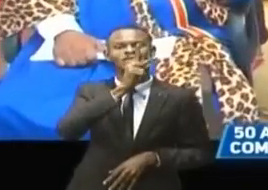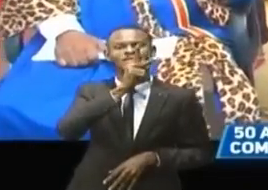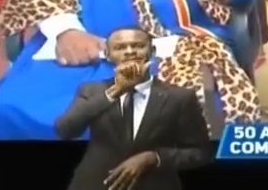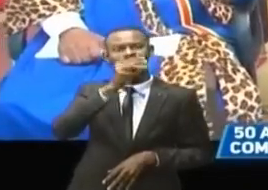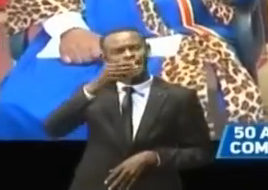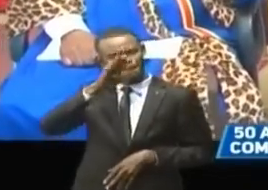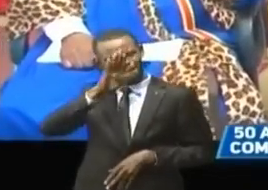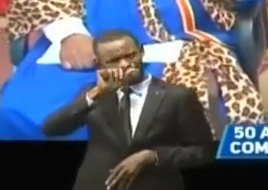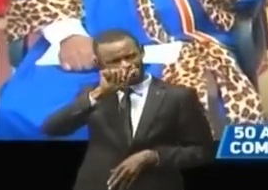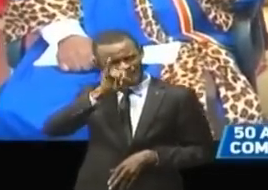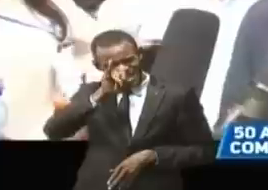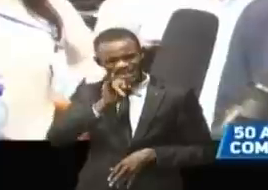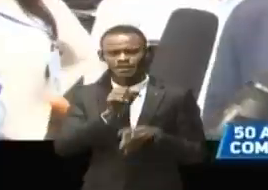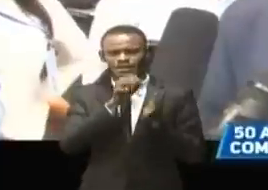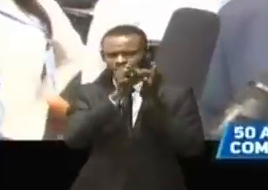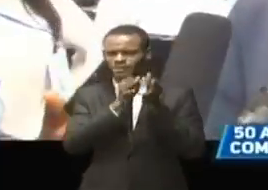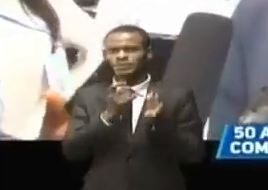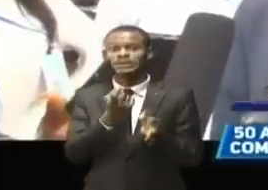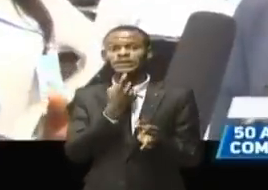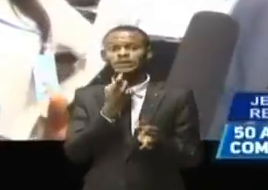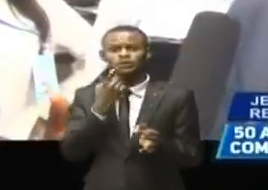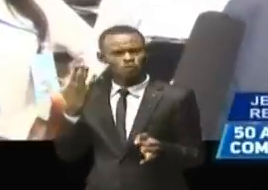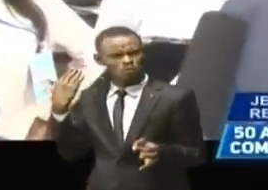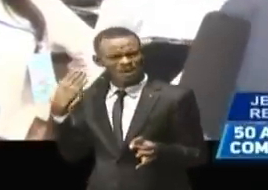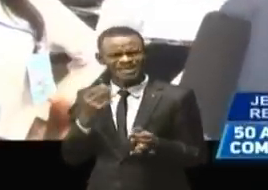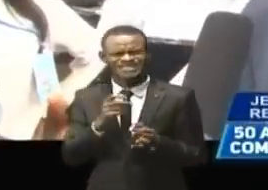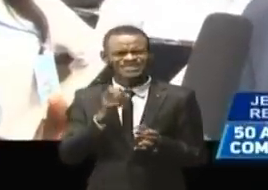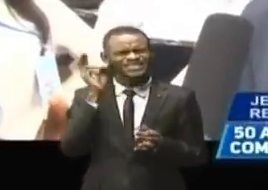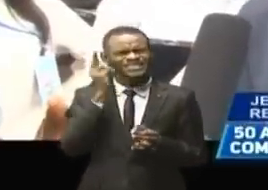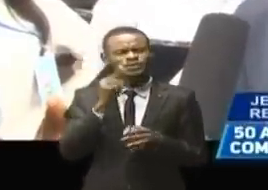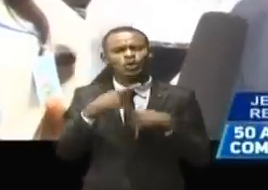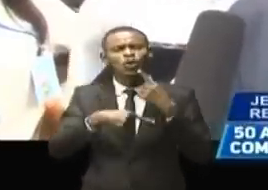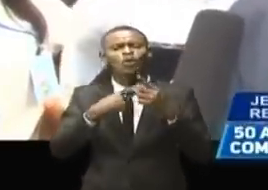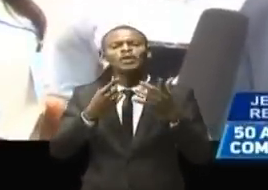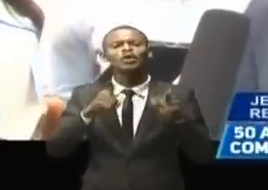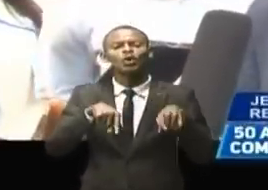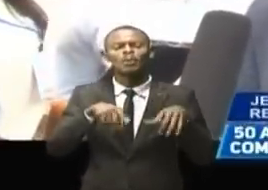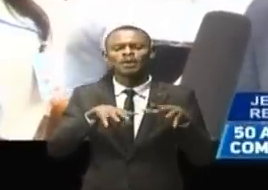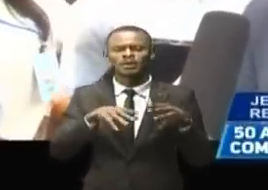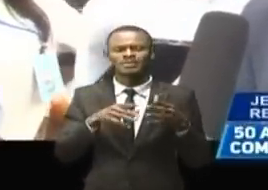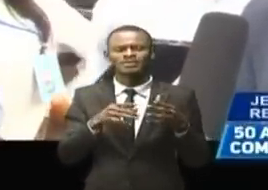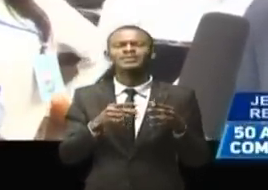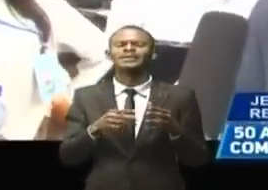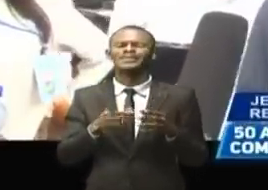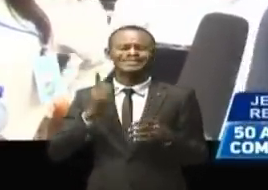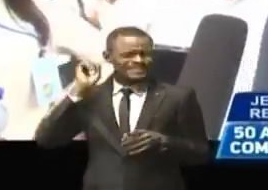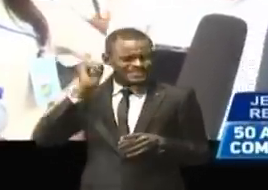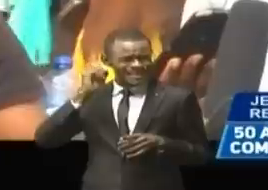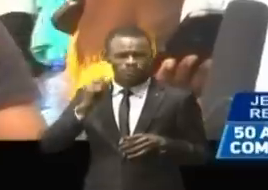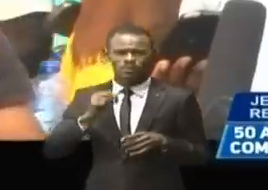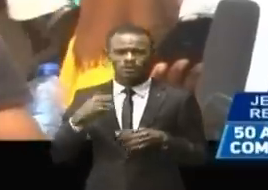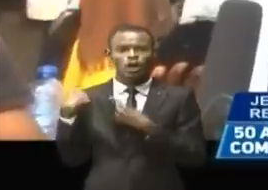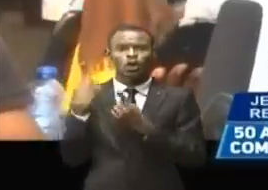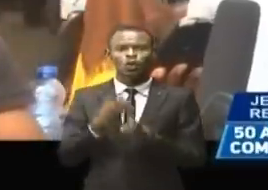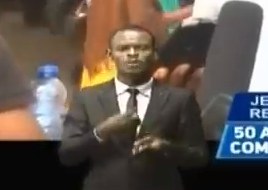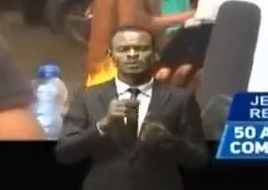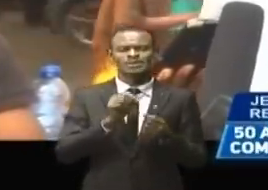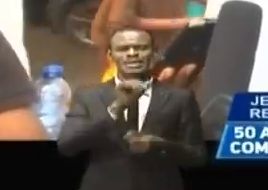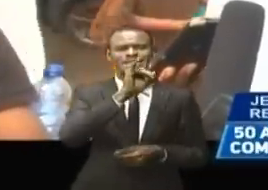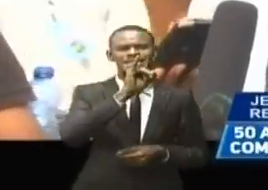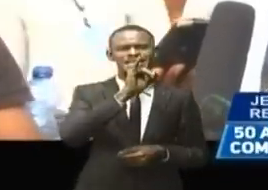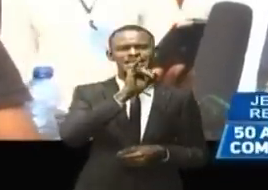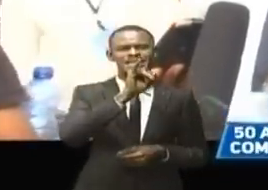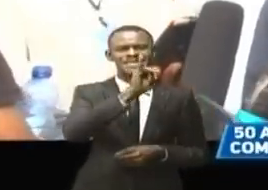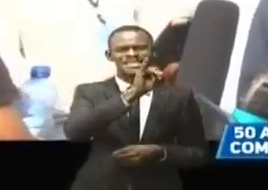de savoir. L'IFASIC a grandi de l'ISTI à l'IFASIC et bientôt à l'UNISIC, à